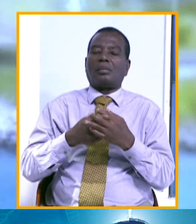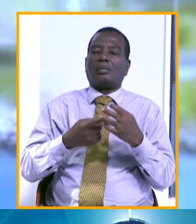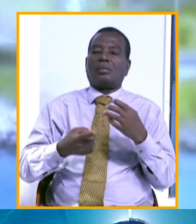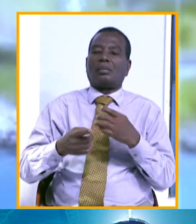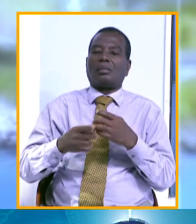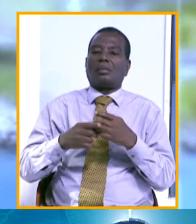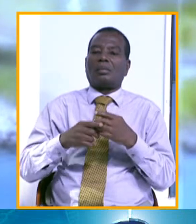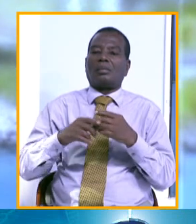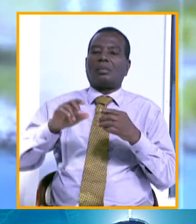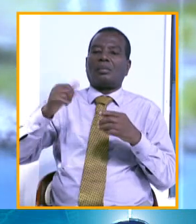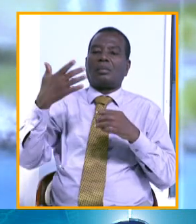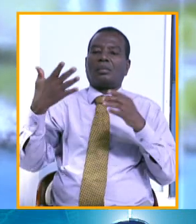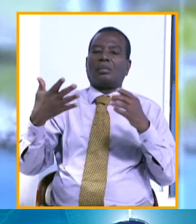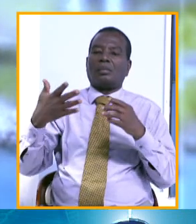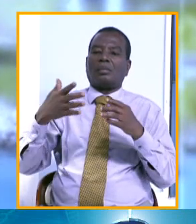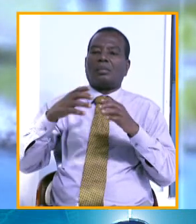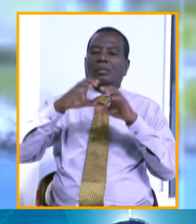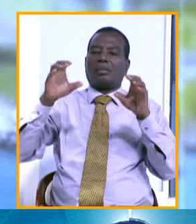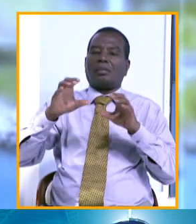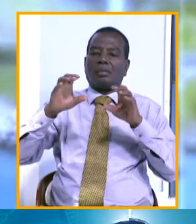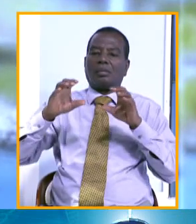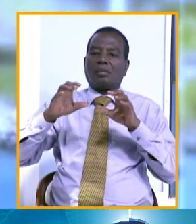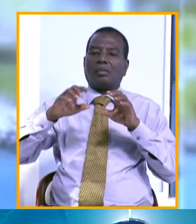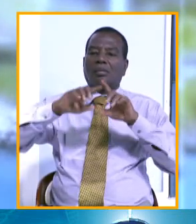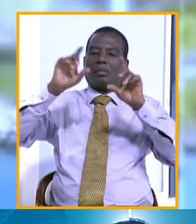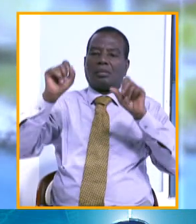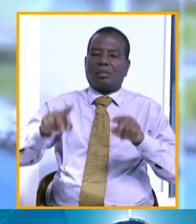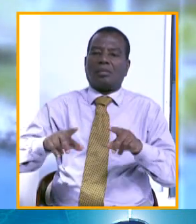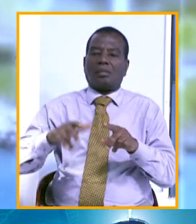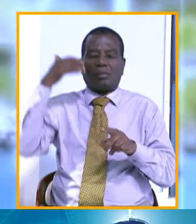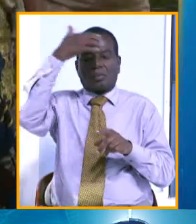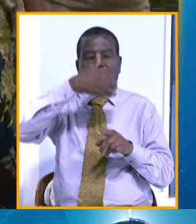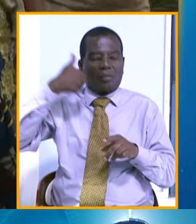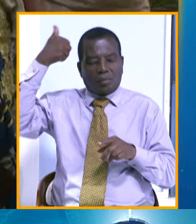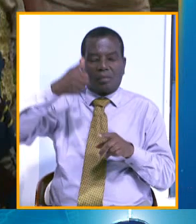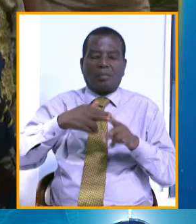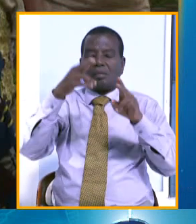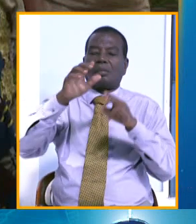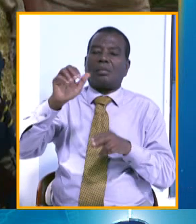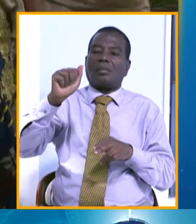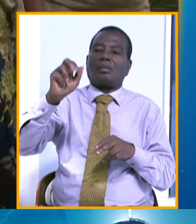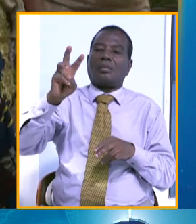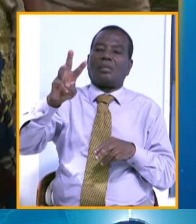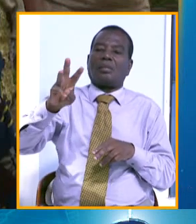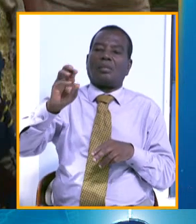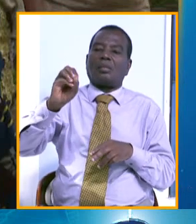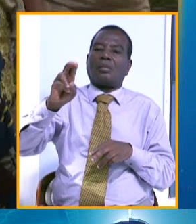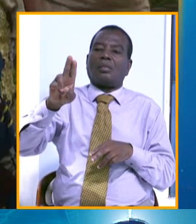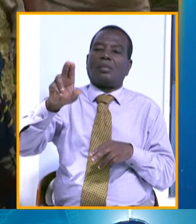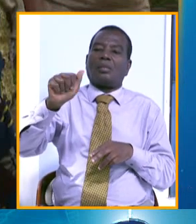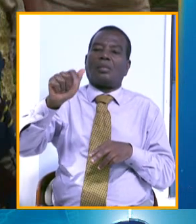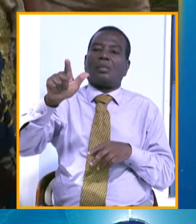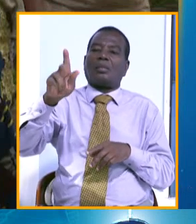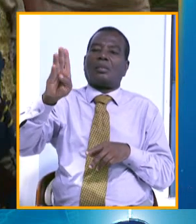de la 15e édition du concours de beauté dénommé Aoulaba. Aoulaba, on le sait, vise à dénicher les